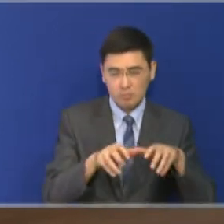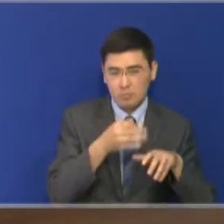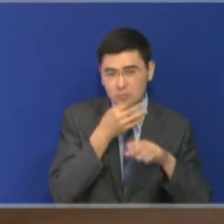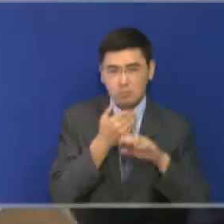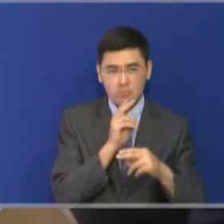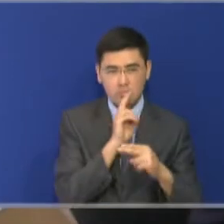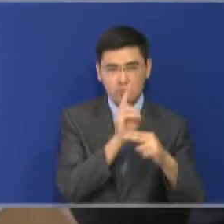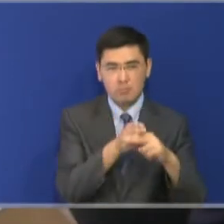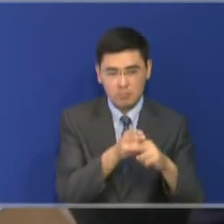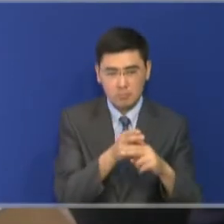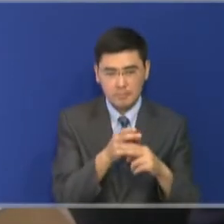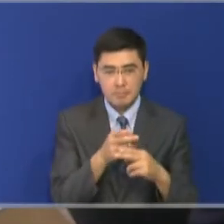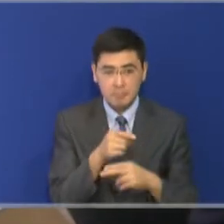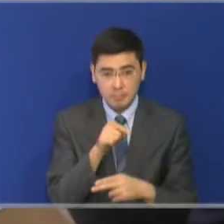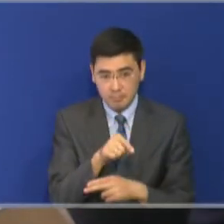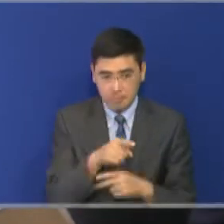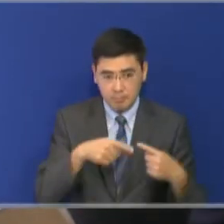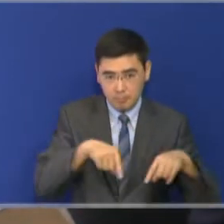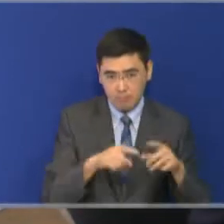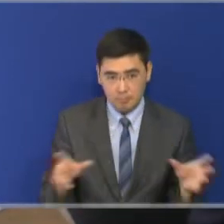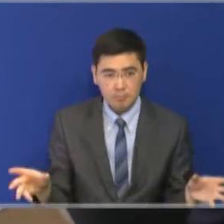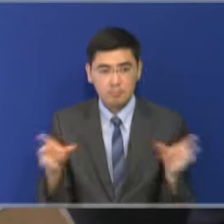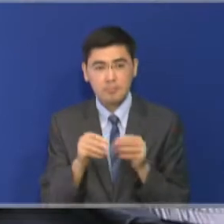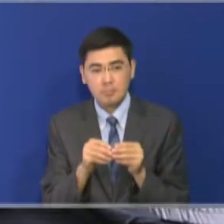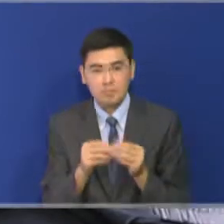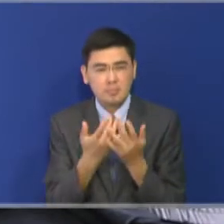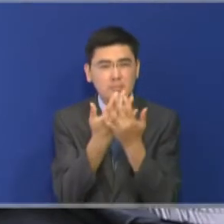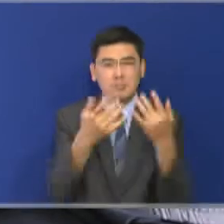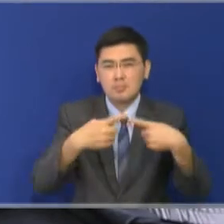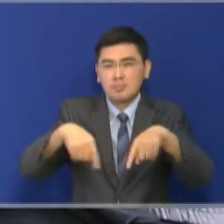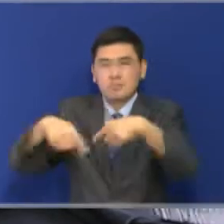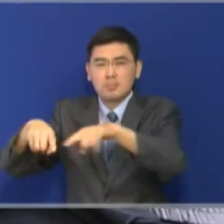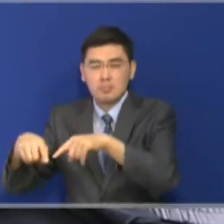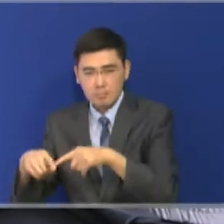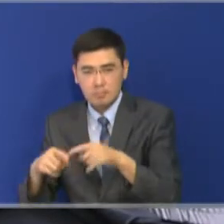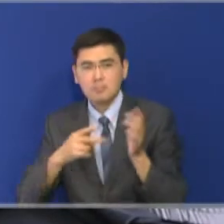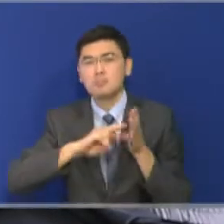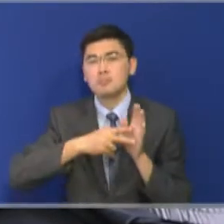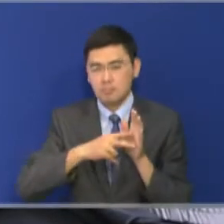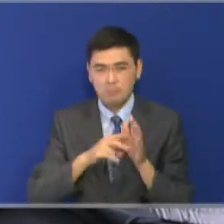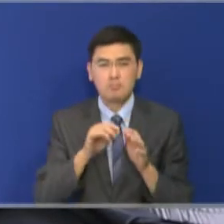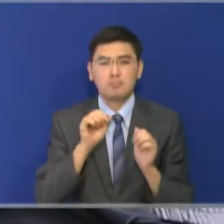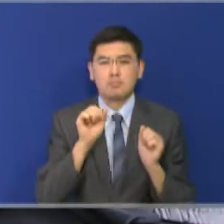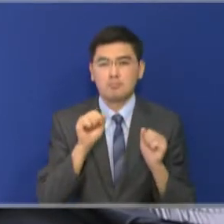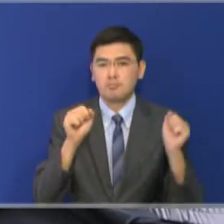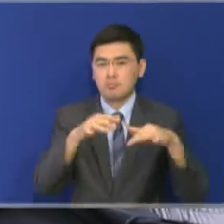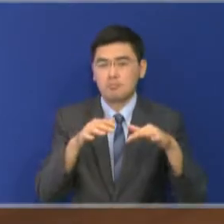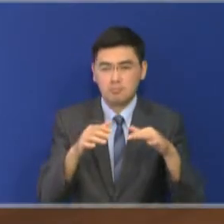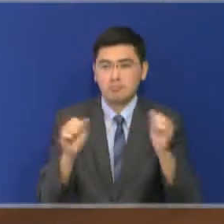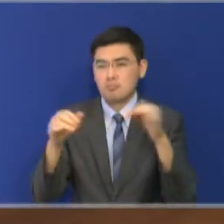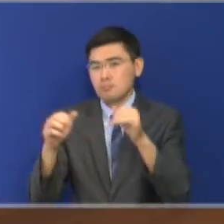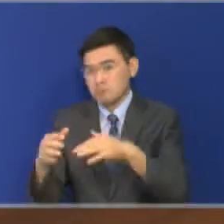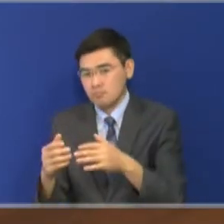алуға бағытталған шараларды шаһарымыздағы түрлі ұйымдар мен мекемелерде жоспарлы түрде өткізеді. Төтенше жағдайлар